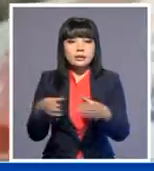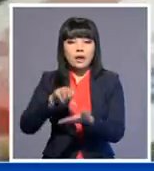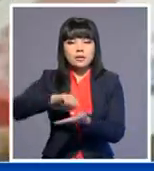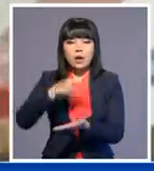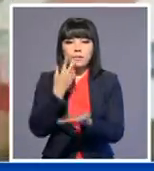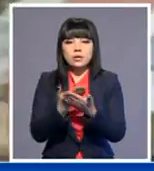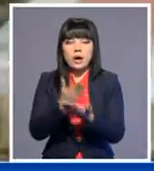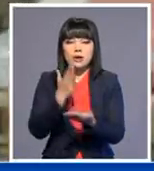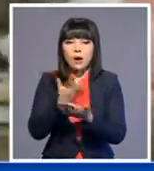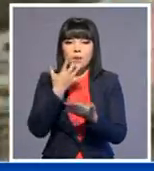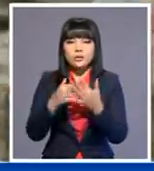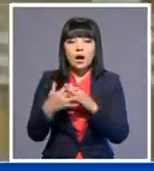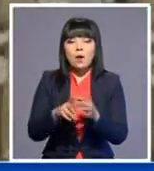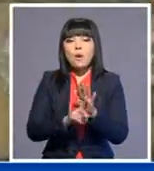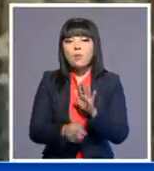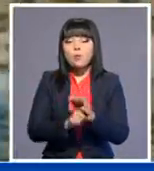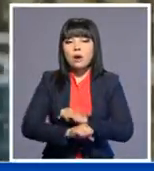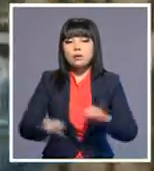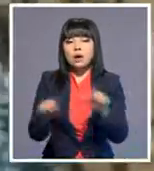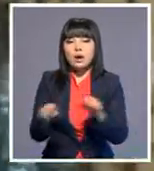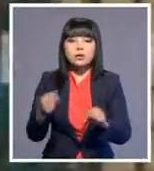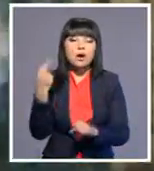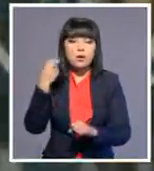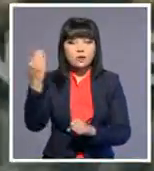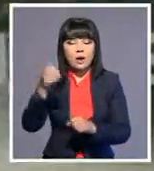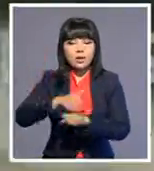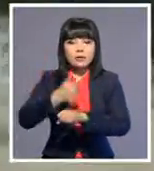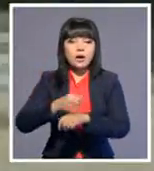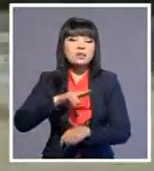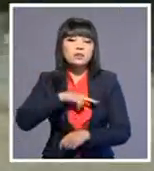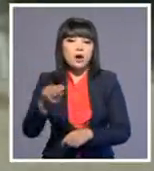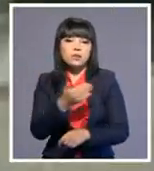қастандықты олар өз ауылдарын бомбалаған үкіметтен кек алу үшін ұйымдастырыпты.